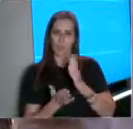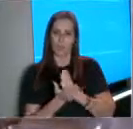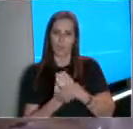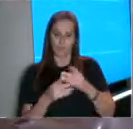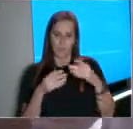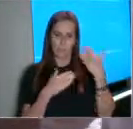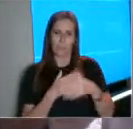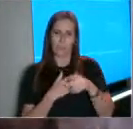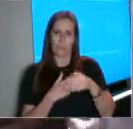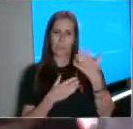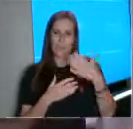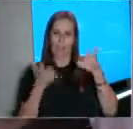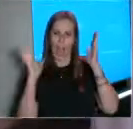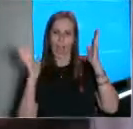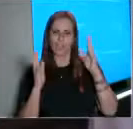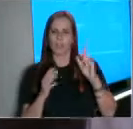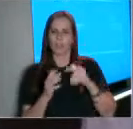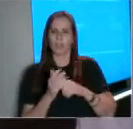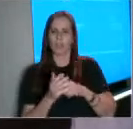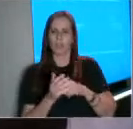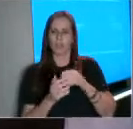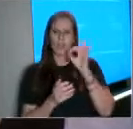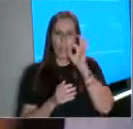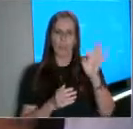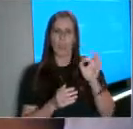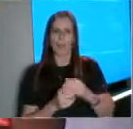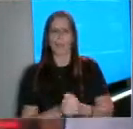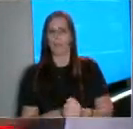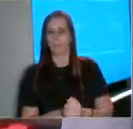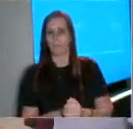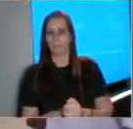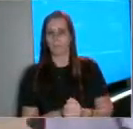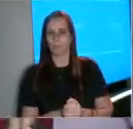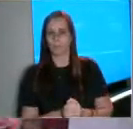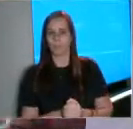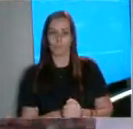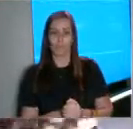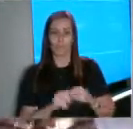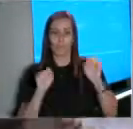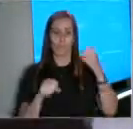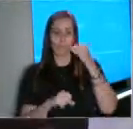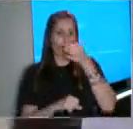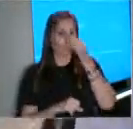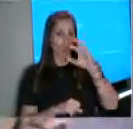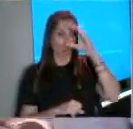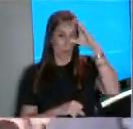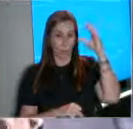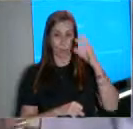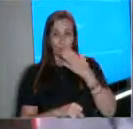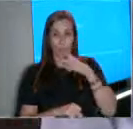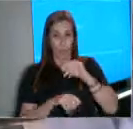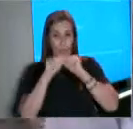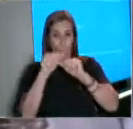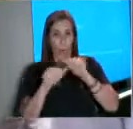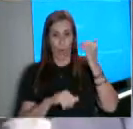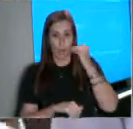ונגמר. כי זה היה רעש מגניב, שוקולדים, שמפניות. אוקיי. טראמפ זנח את הקורדים. האם לדעתך ישראל יכולה לסמוך